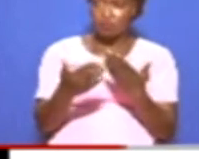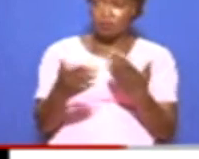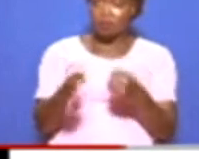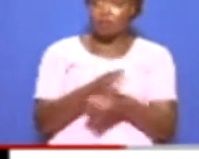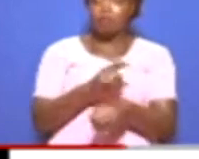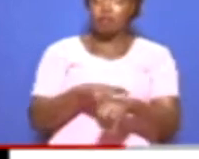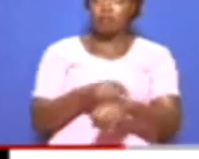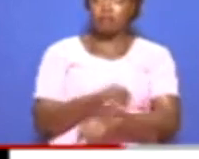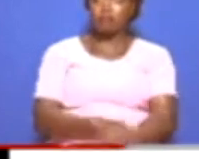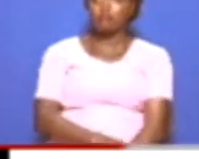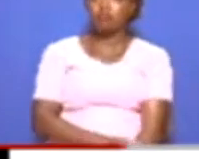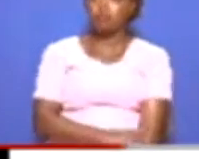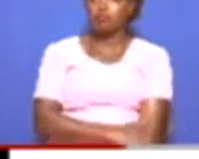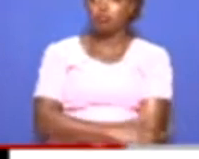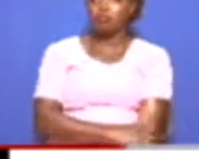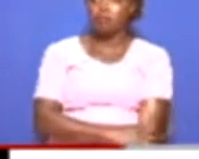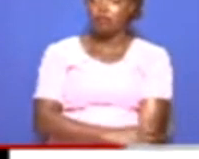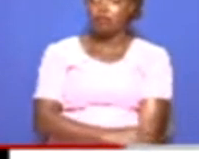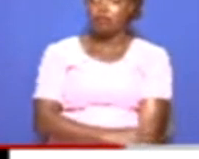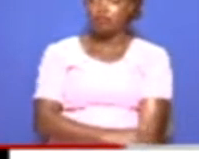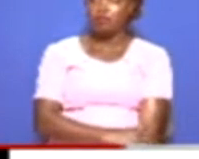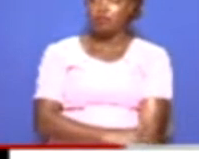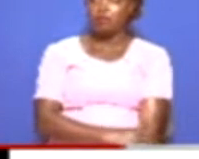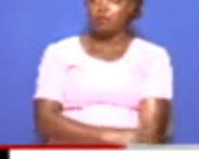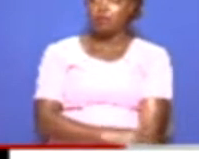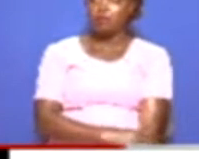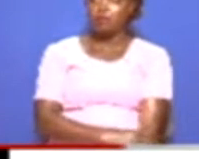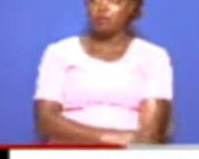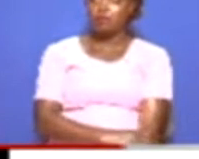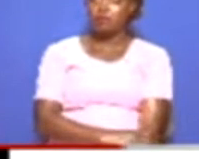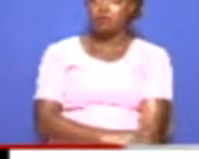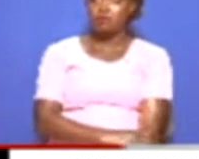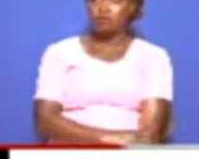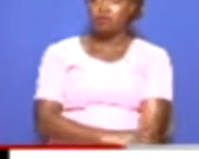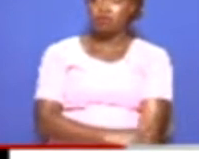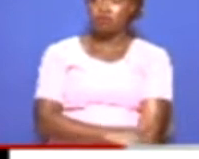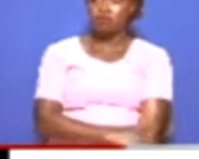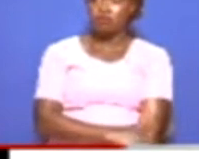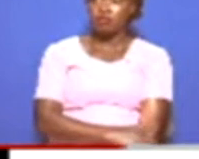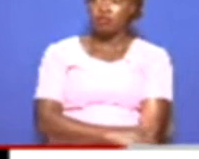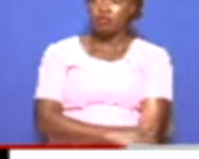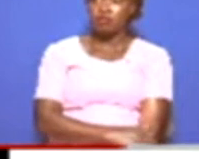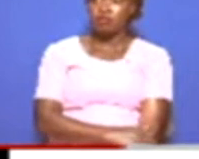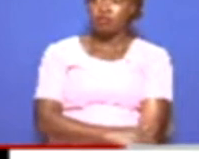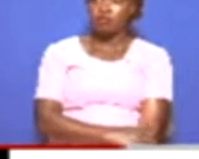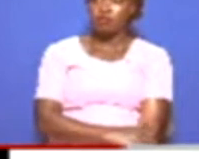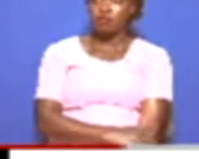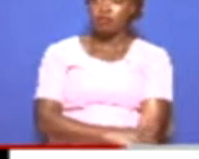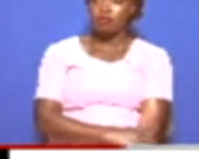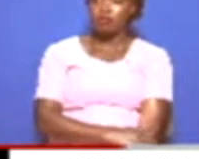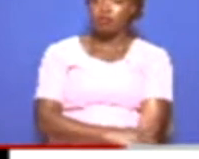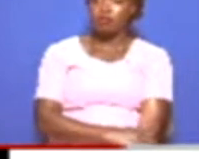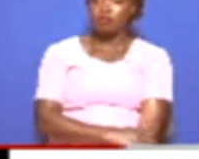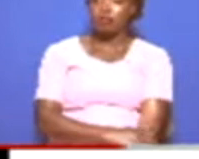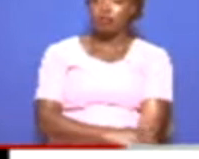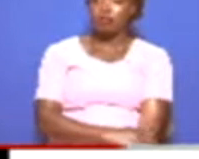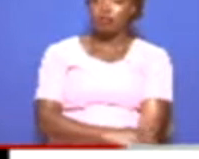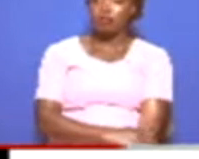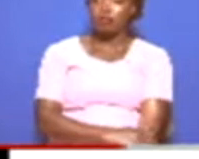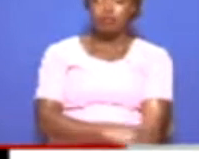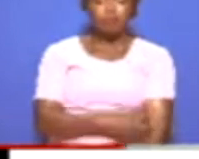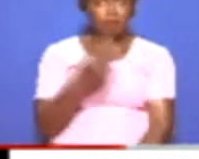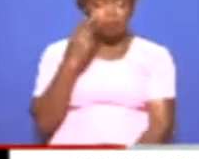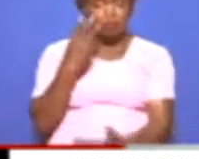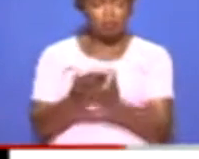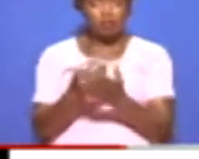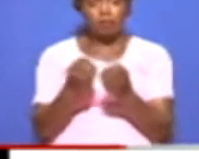Naam. Abdi, tukiendelea mbele na haya majadiliano ama gumzo tu hapa studioni tumeshuhudia